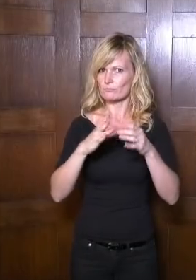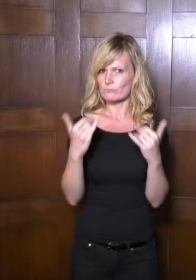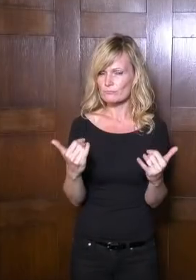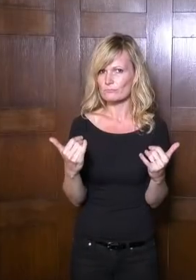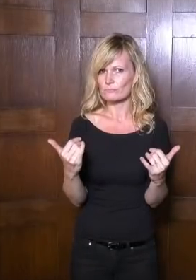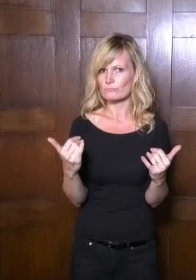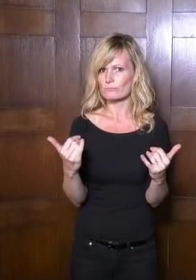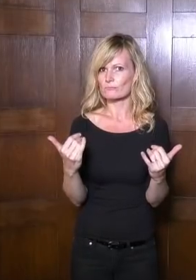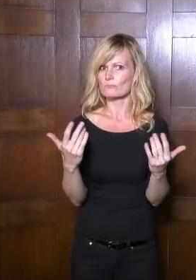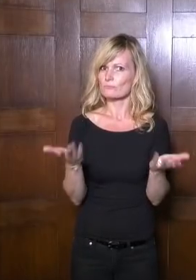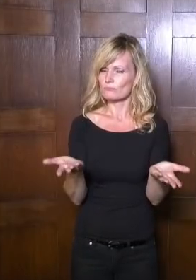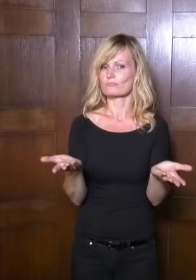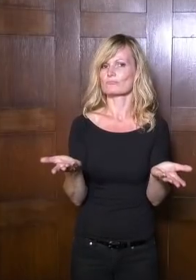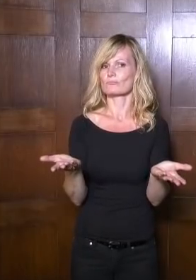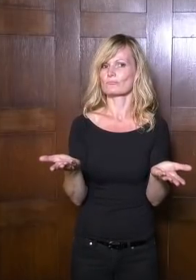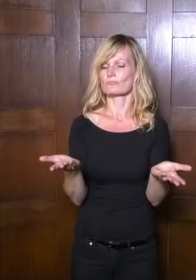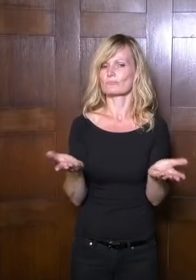sagen hatte.